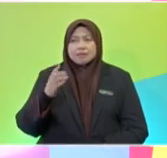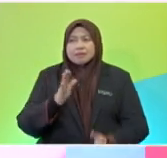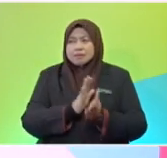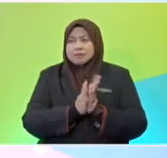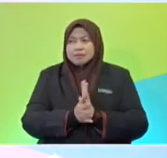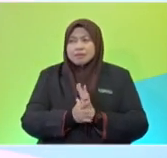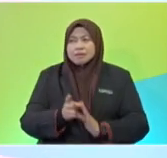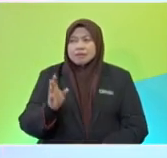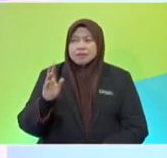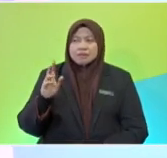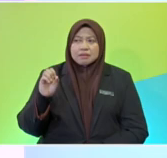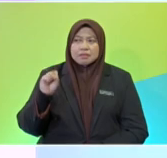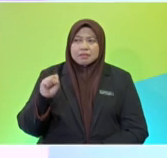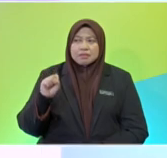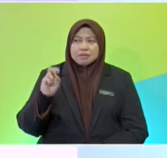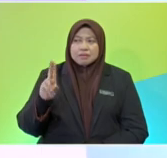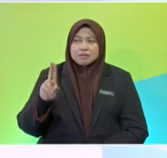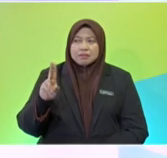menjadi Craft